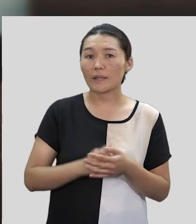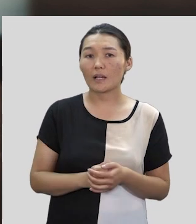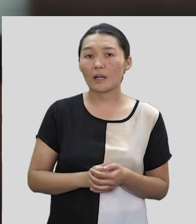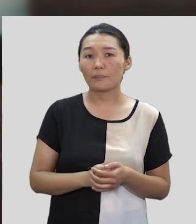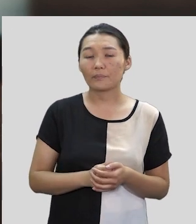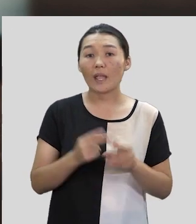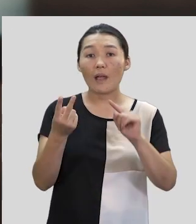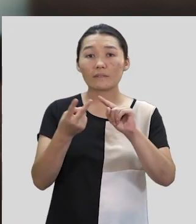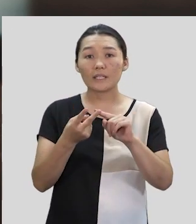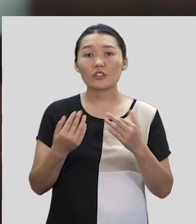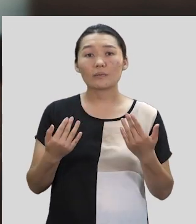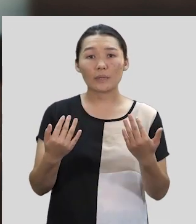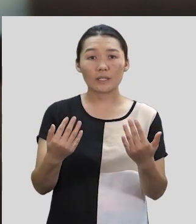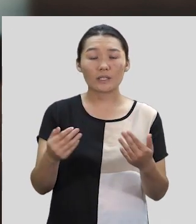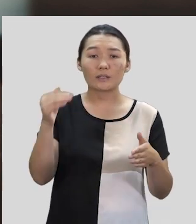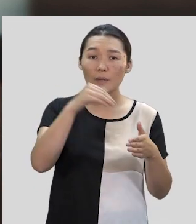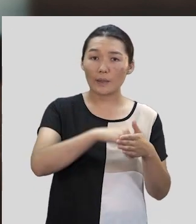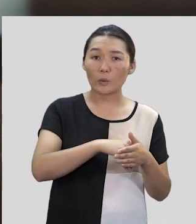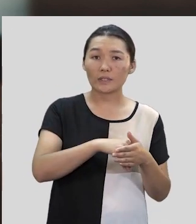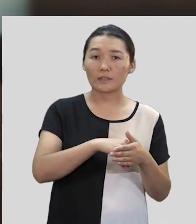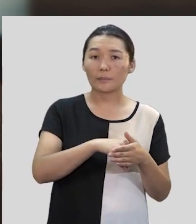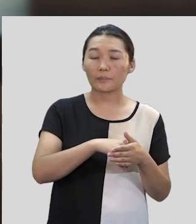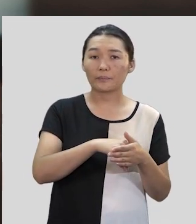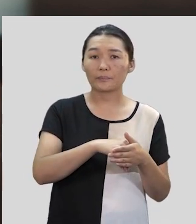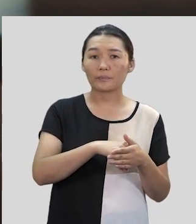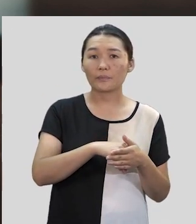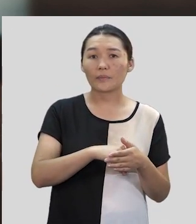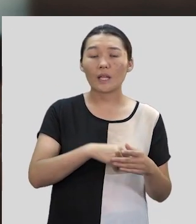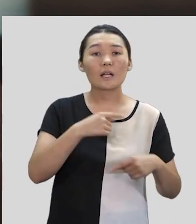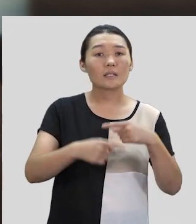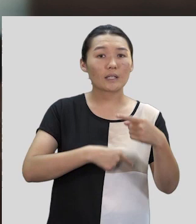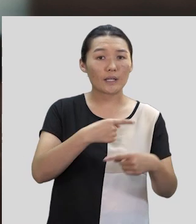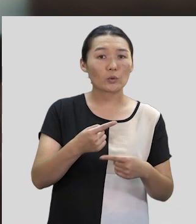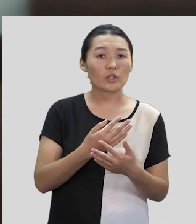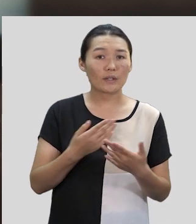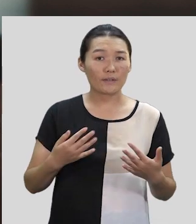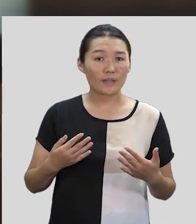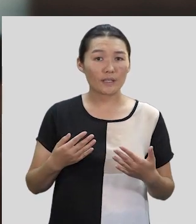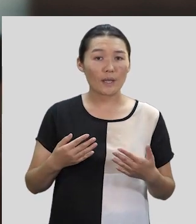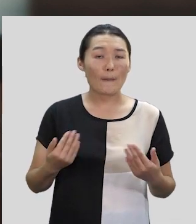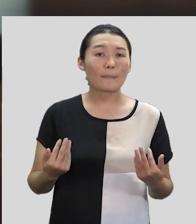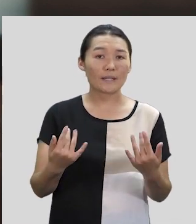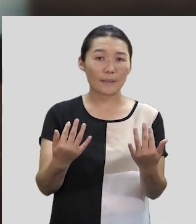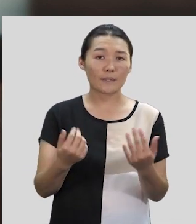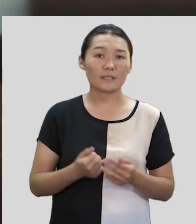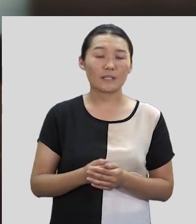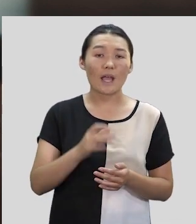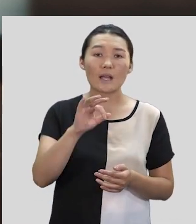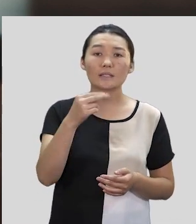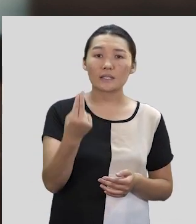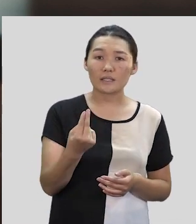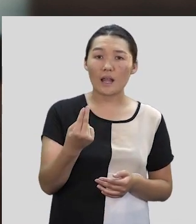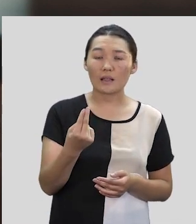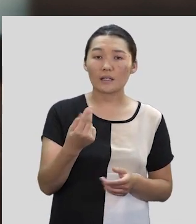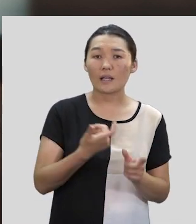вторичным потребностям относятся следующие виды потребностей социальные потребности